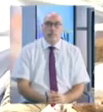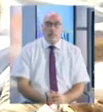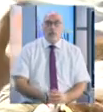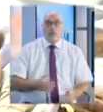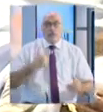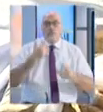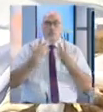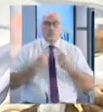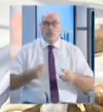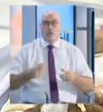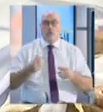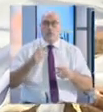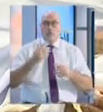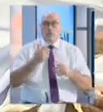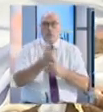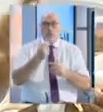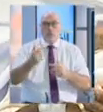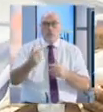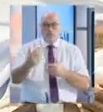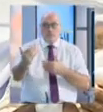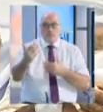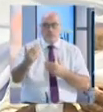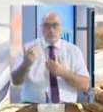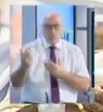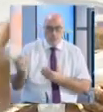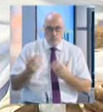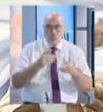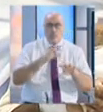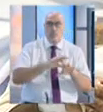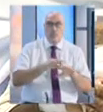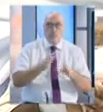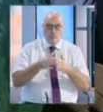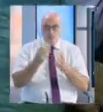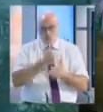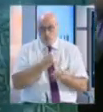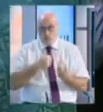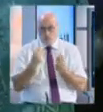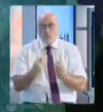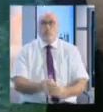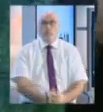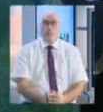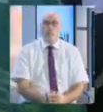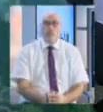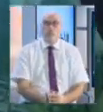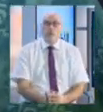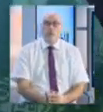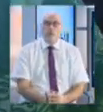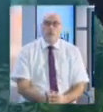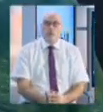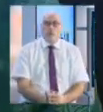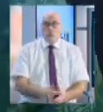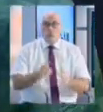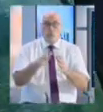الحمد لله الحمد لله الحمد لله. ودرك راك تحس روحك مليح يا اخي لاباس لي بومون تاعو راهم الحمد لله